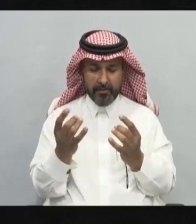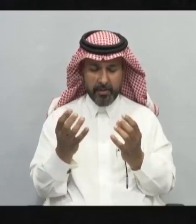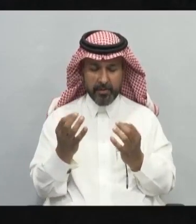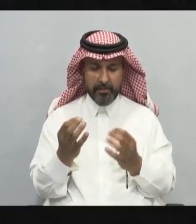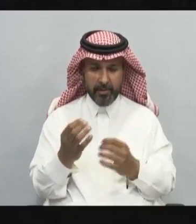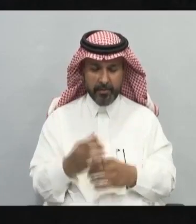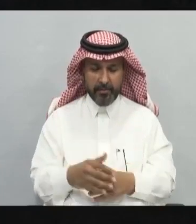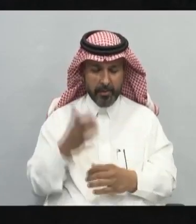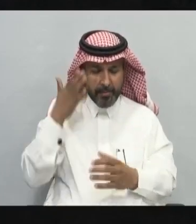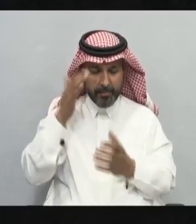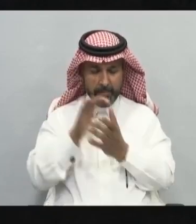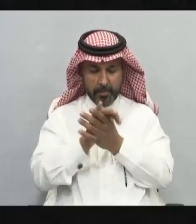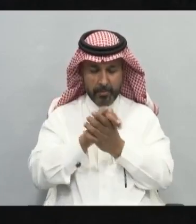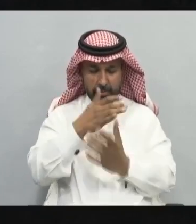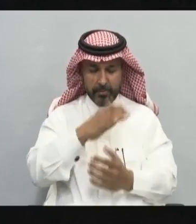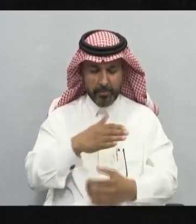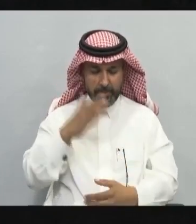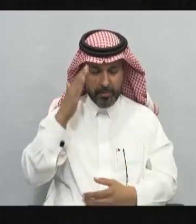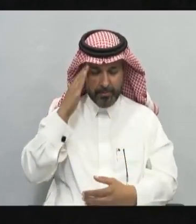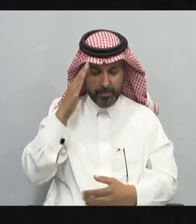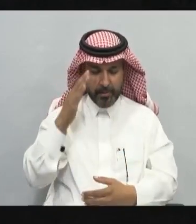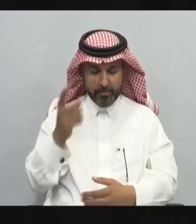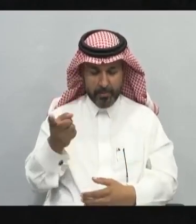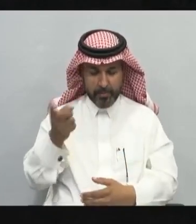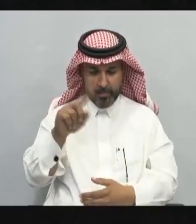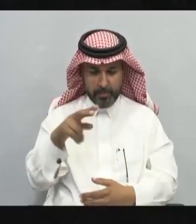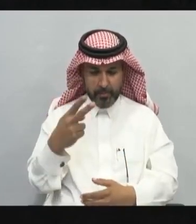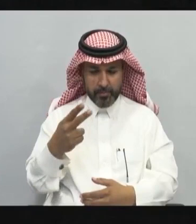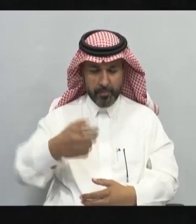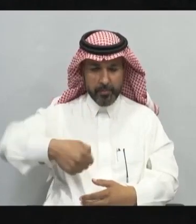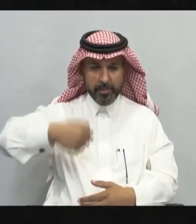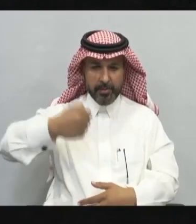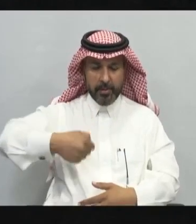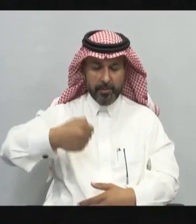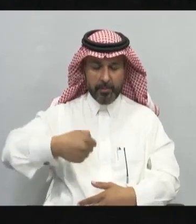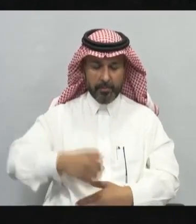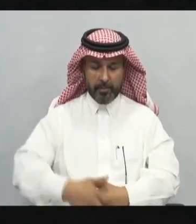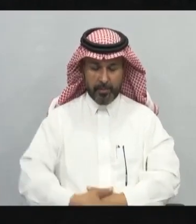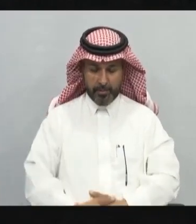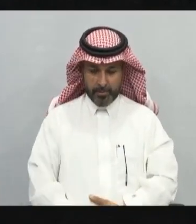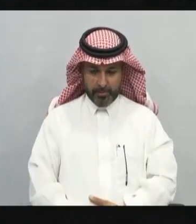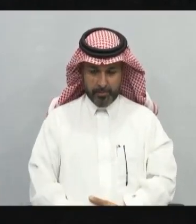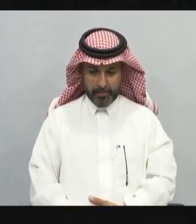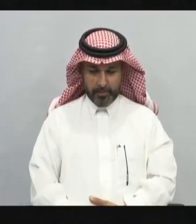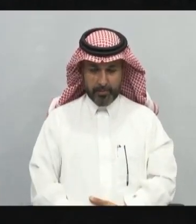محمد ونلقاكم على خير باذن الله تعالى في الدرس القادم والسلام عليكم ورحمه الله وبركاته